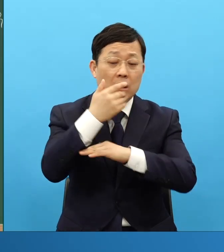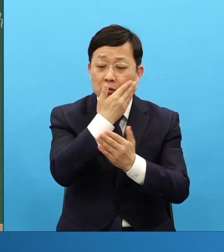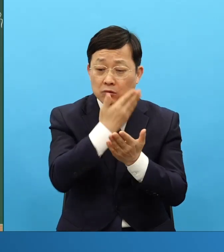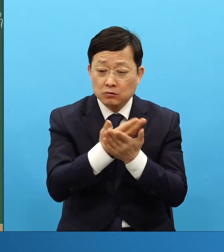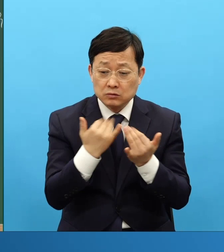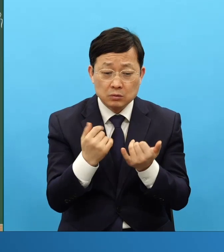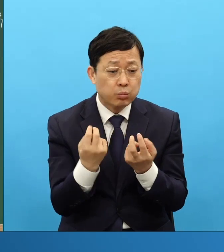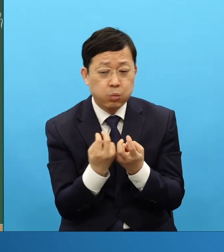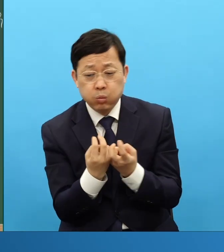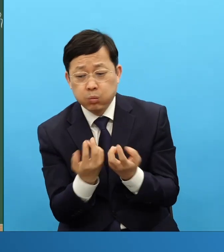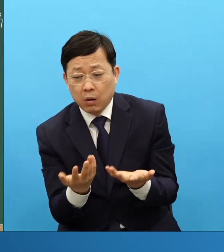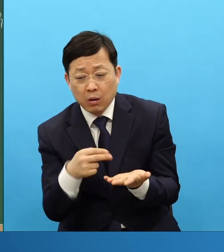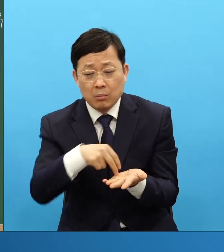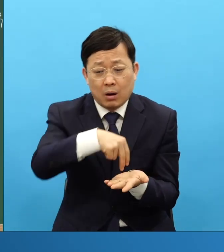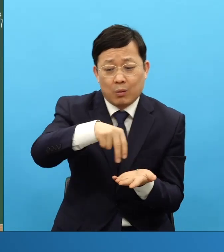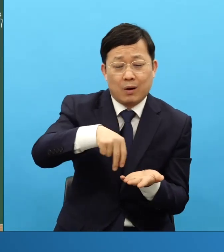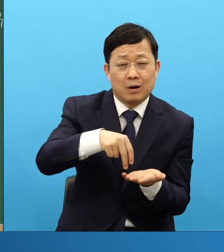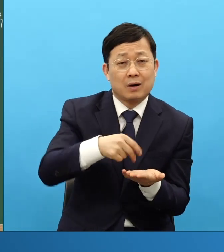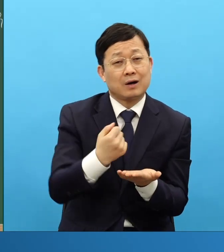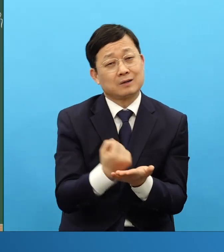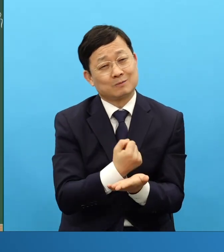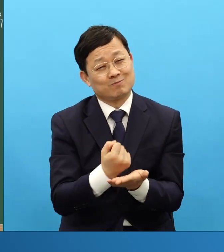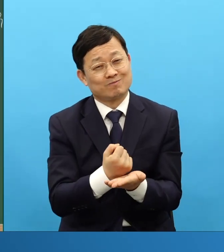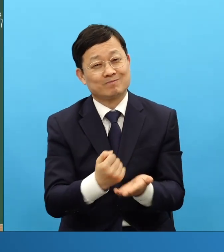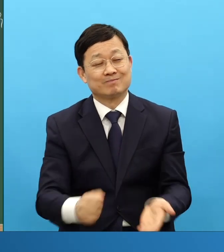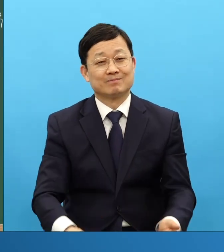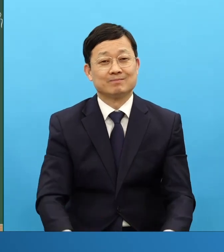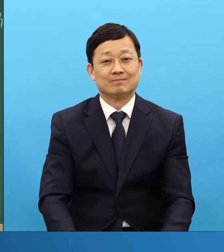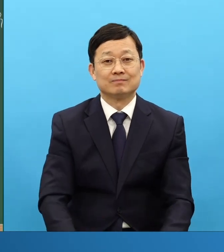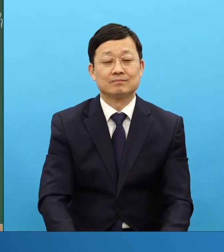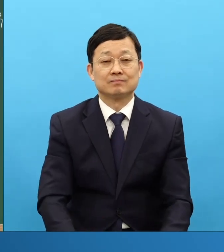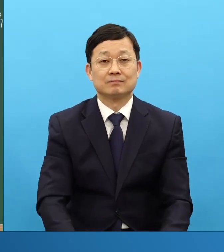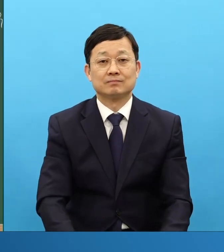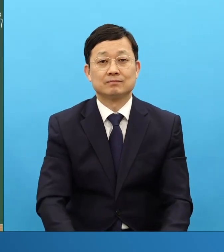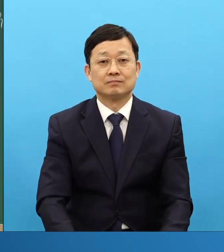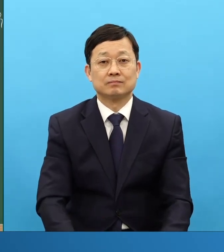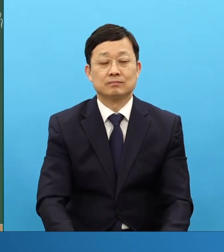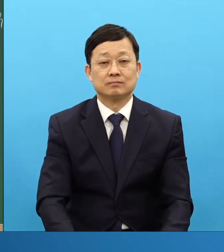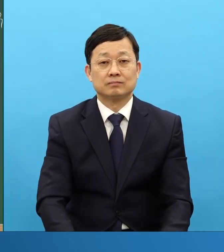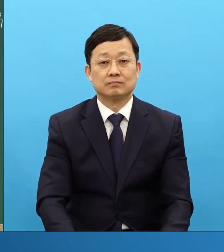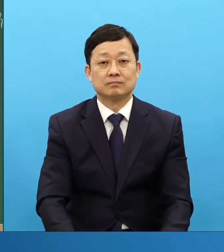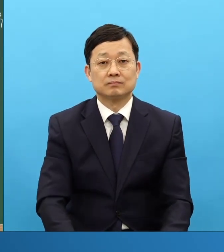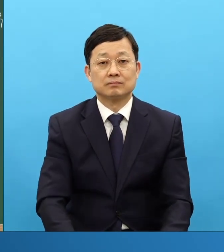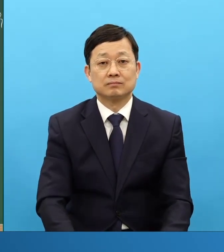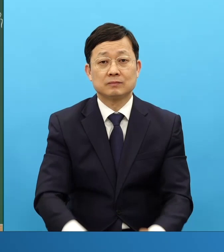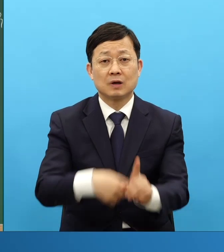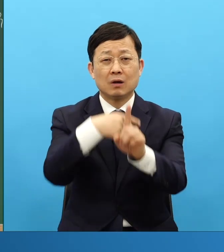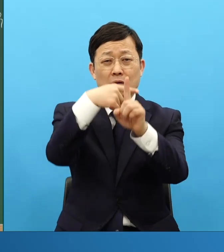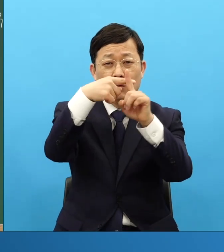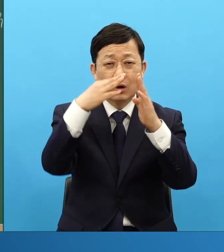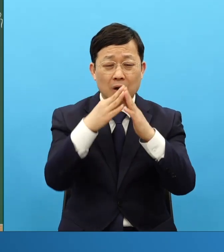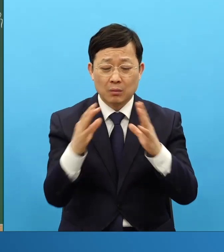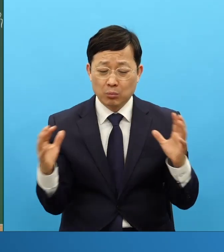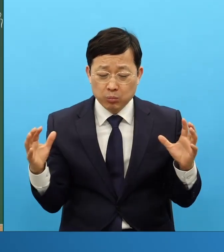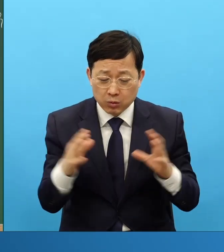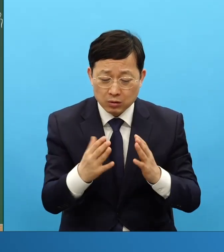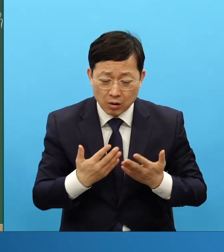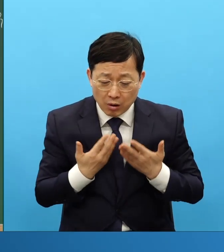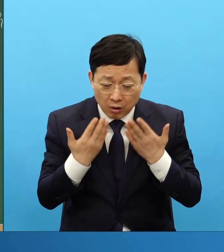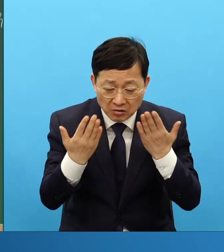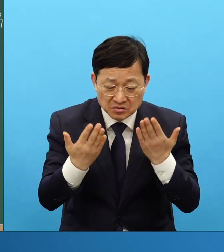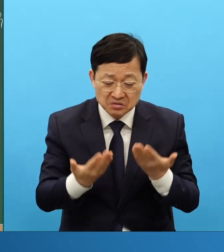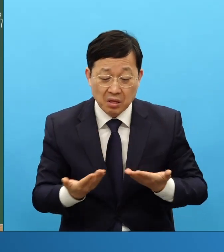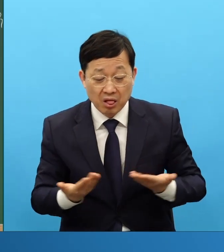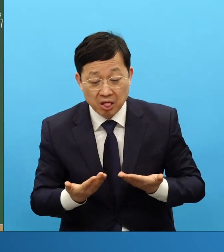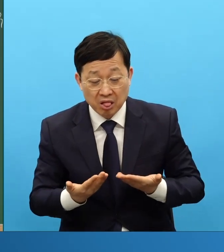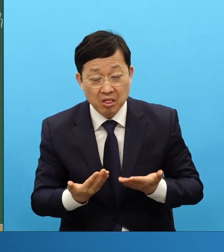more about this at our church officer meeting because church officers don't know what they need to do. 겨우 한다는 게 교회 와서 왜 일하는 거 있잖아요. And the best they can do is just come